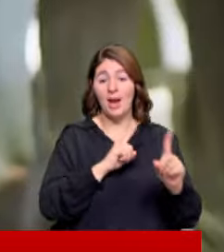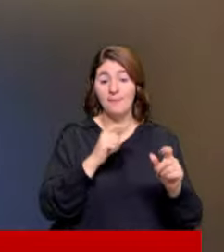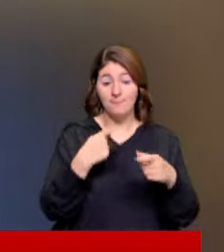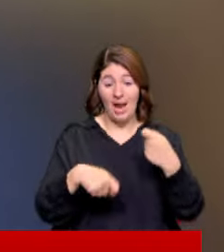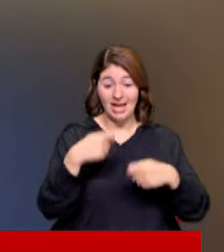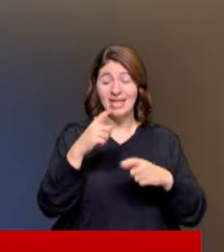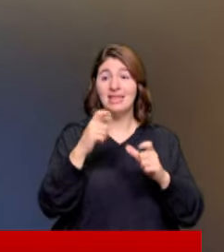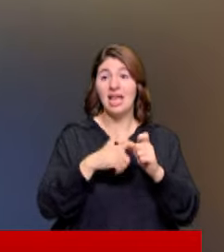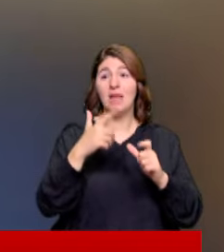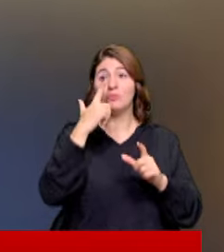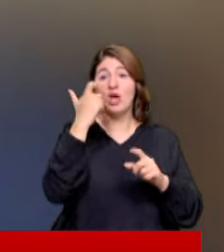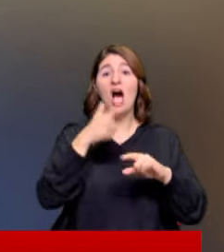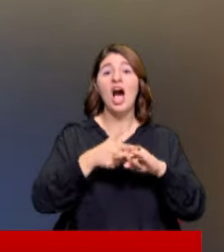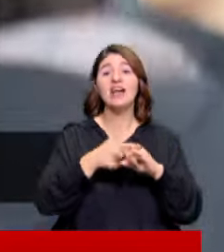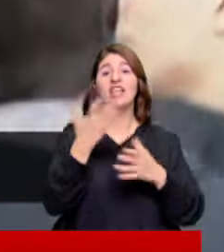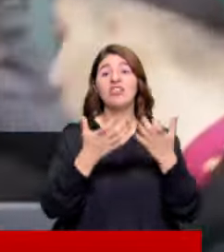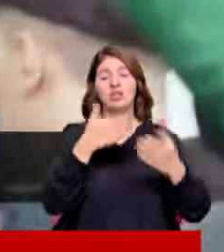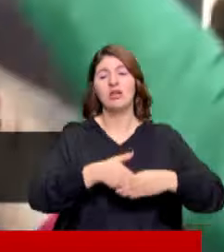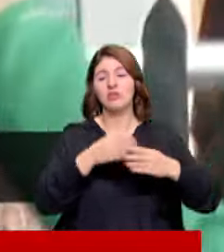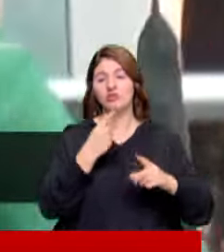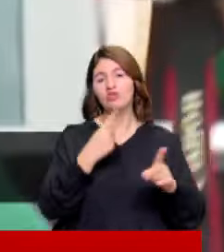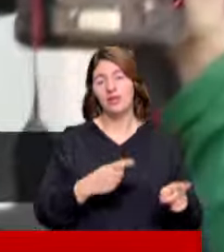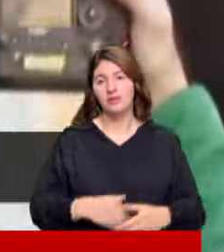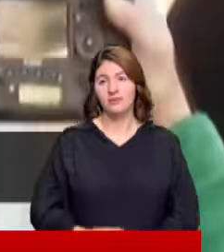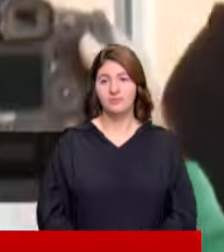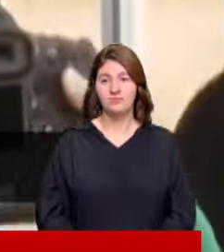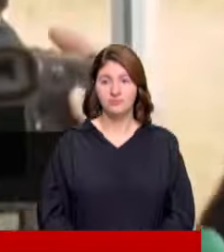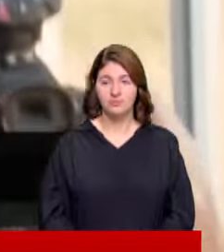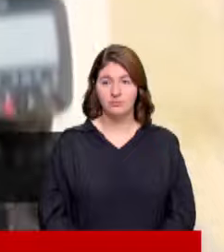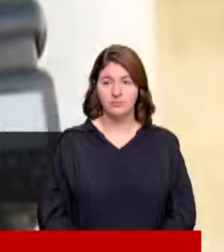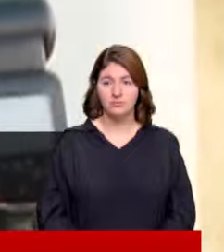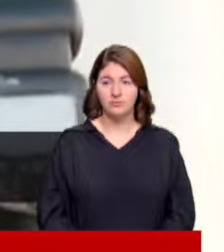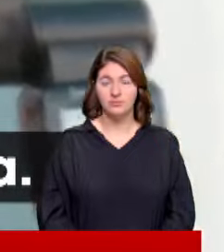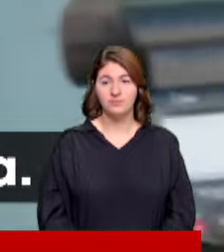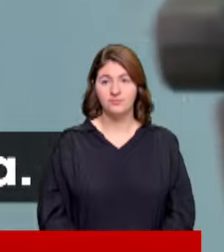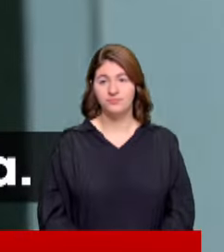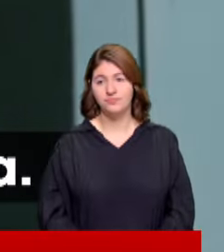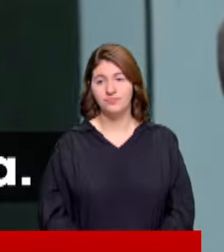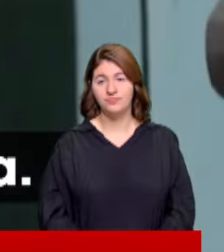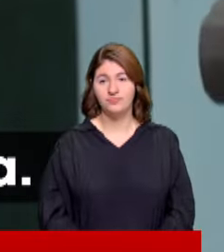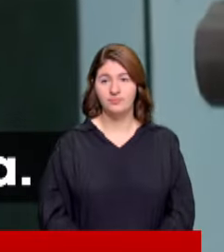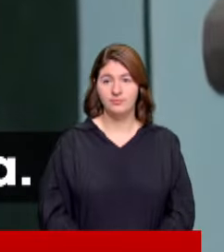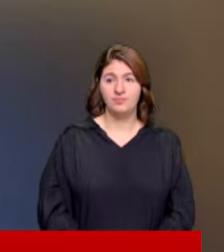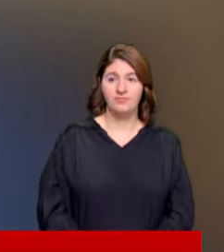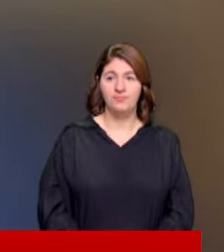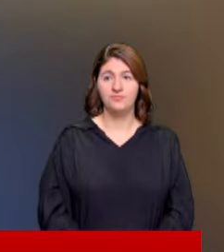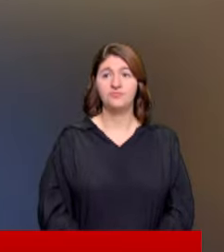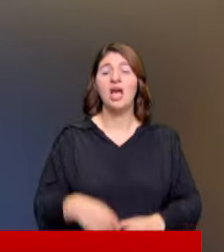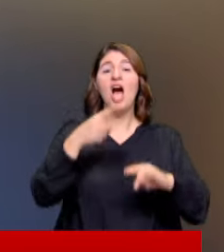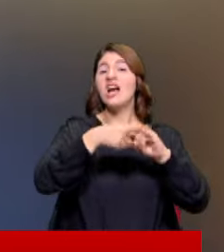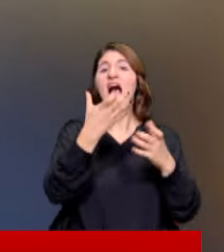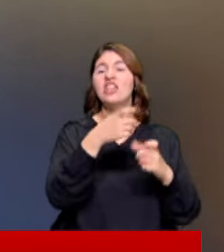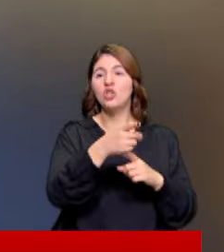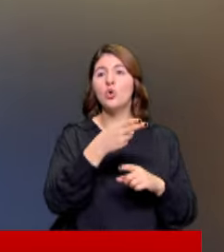genel müdürü Hakan Ateş'le tanıştığını söyledi. Bir şeyler söyleyecek misiniz? Yerim macera. Söyleyeceğimiz çok şey olacak, şimdi değil ama. Hakan